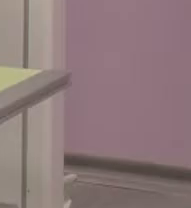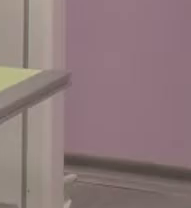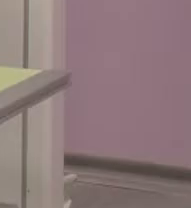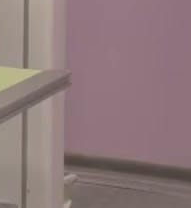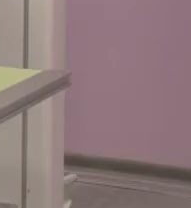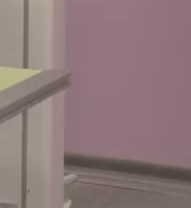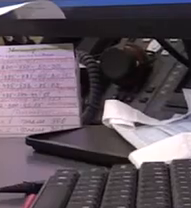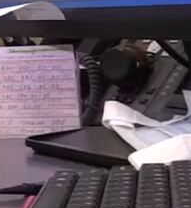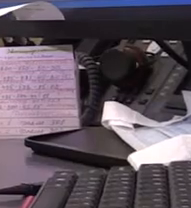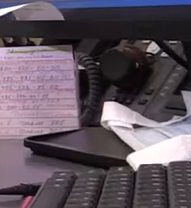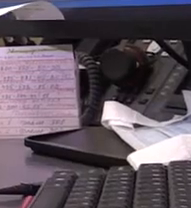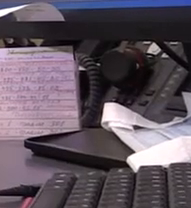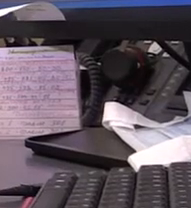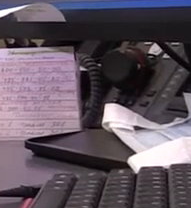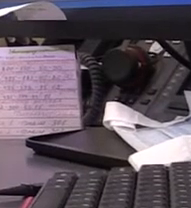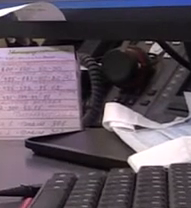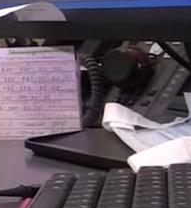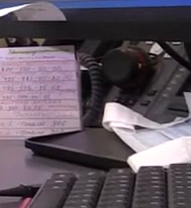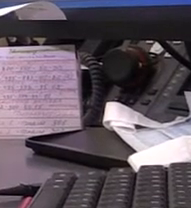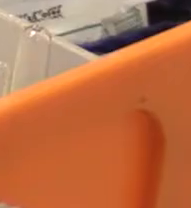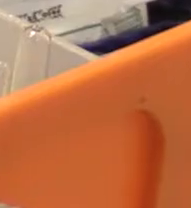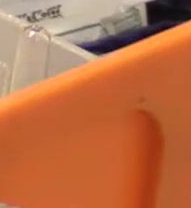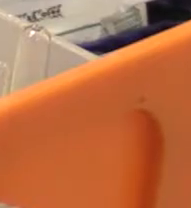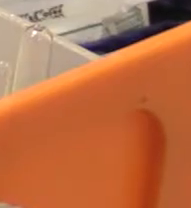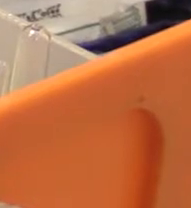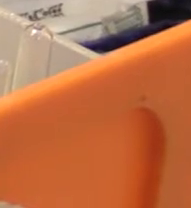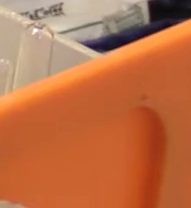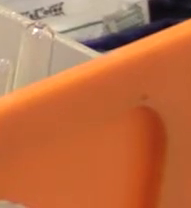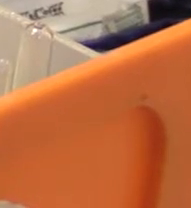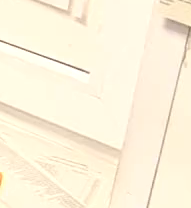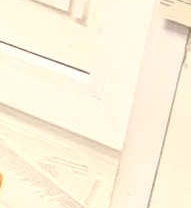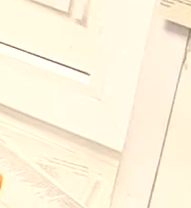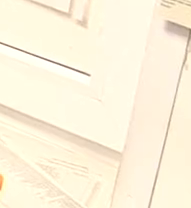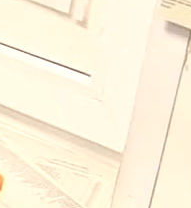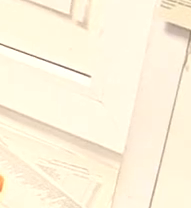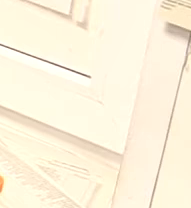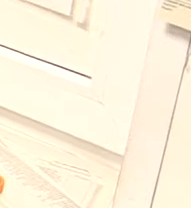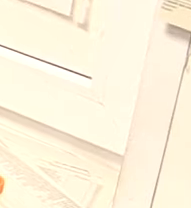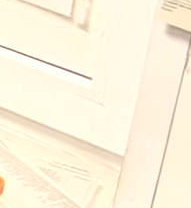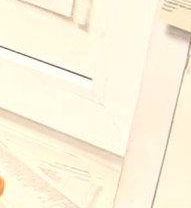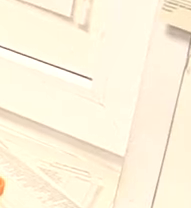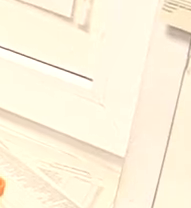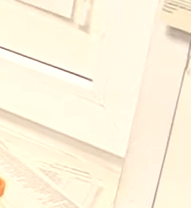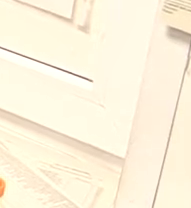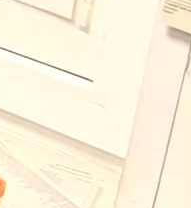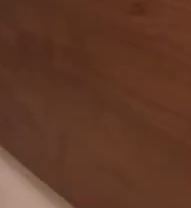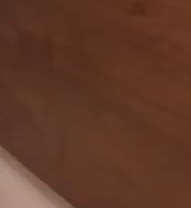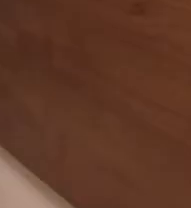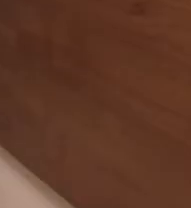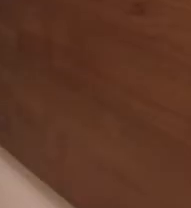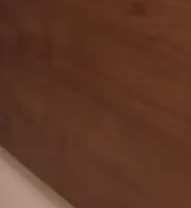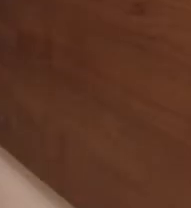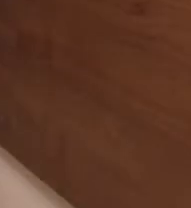аналоговую медтехнику. Увеличится и количество бригад скорой помощи. Если в 2020 году их было 440,